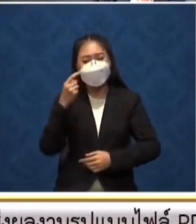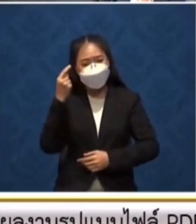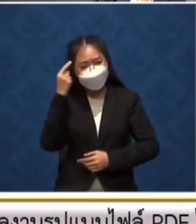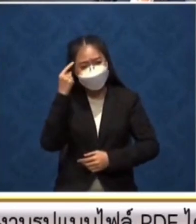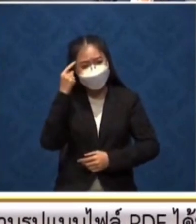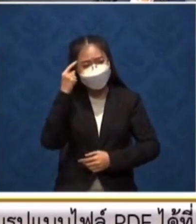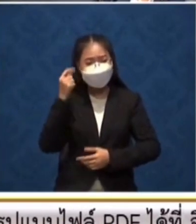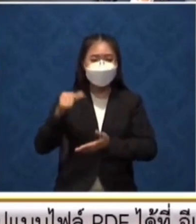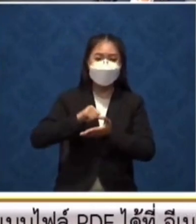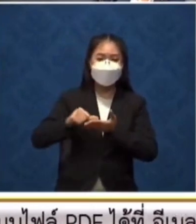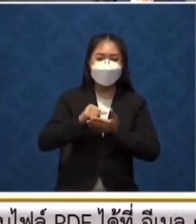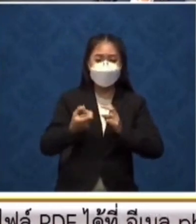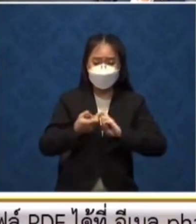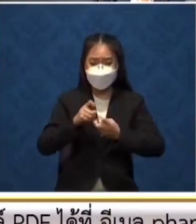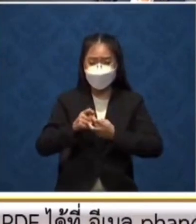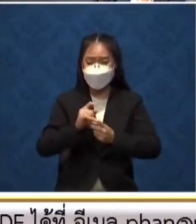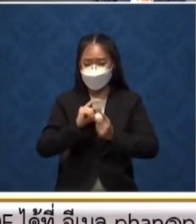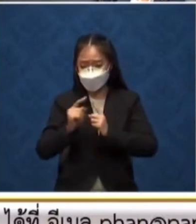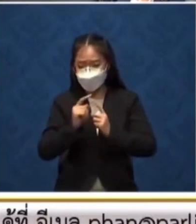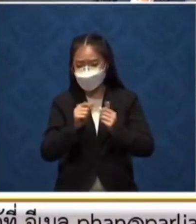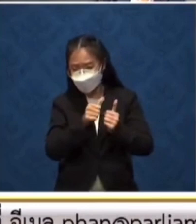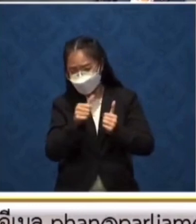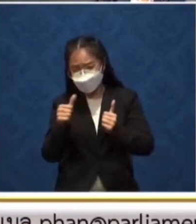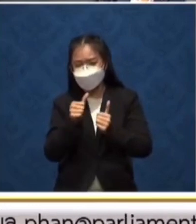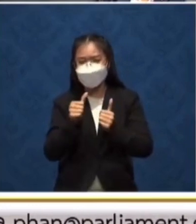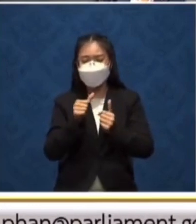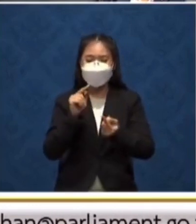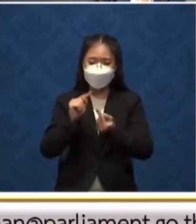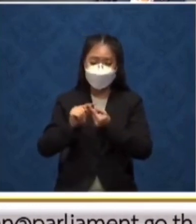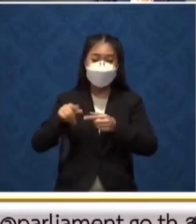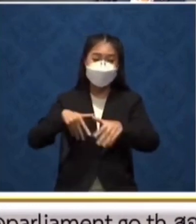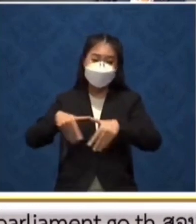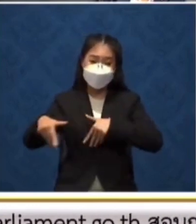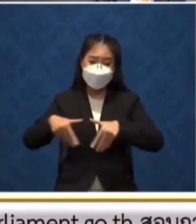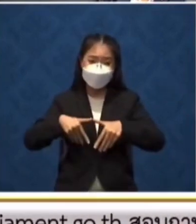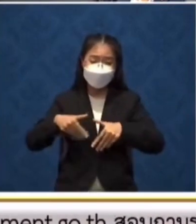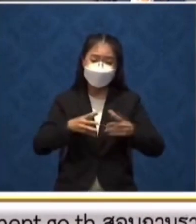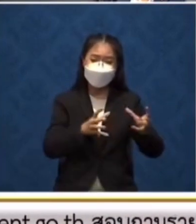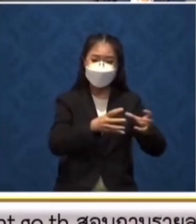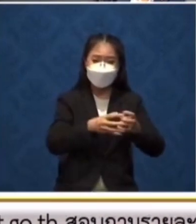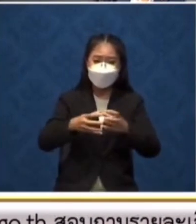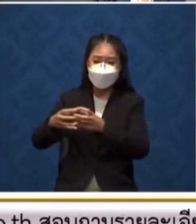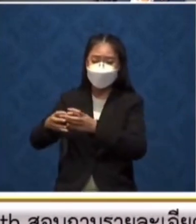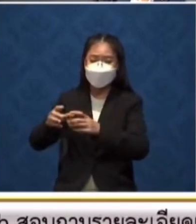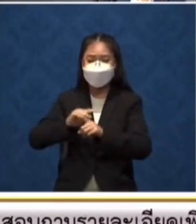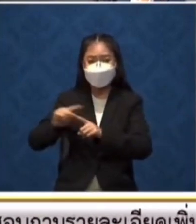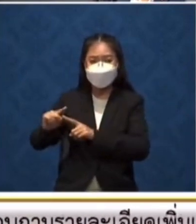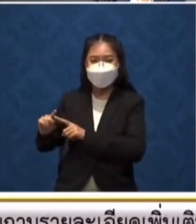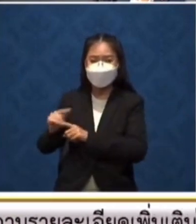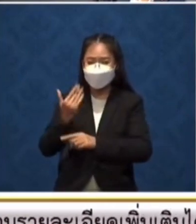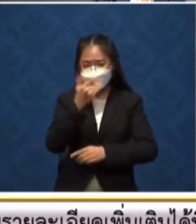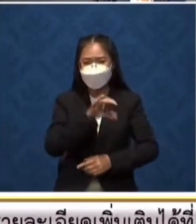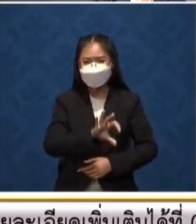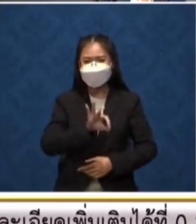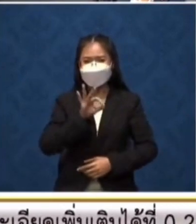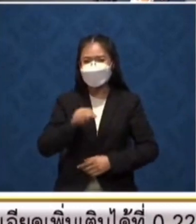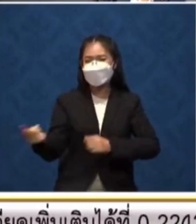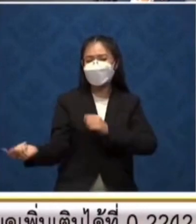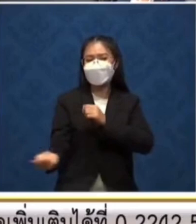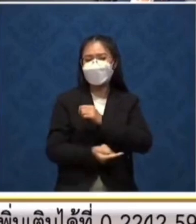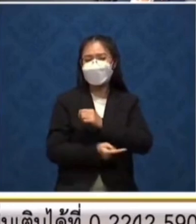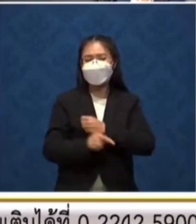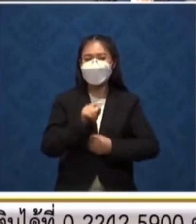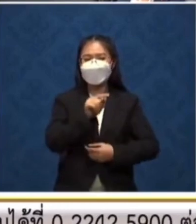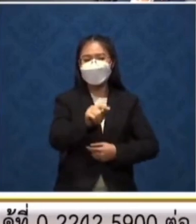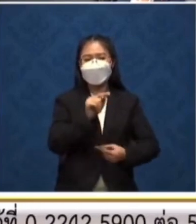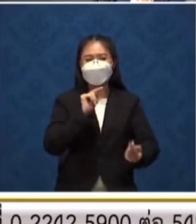การแก้ปัญหาให้ความสัมพันธ์ของประชาชนและสถาบันทุกสถาบันดีขึ้นท่านกลับเลือกที่จะใช้ความรุนแรงทางกายภาพบ